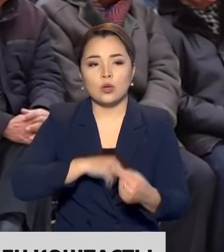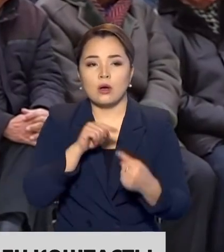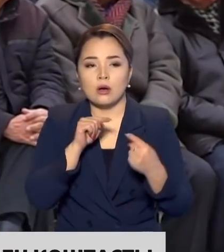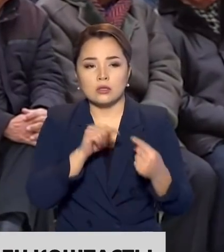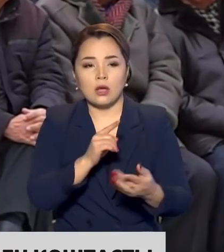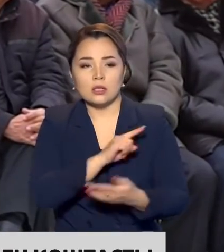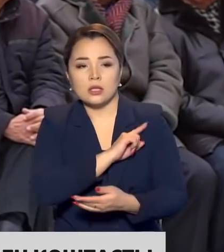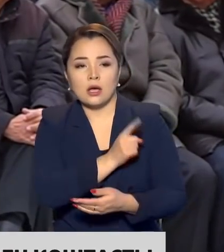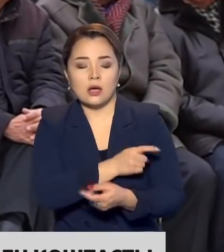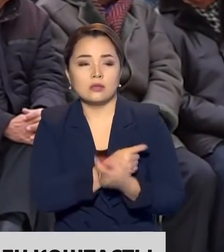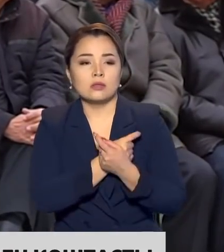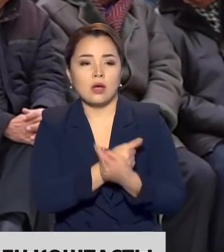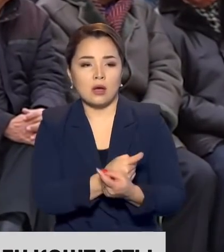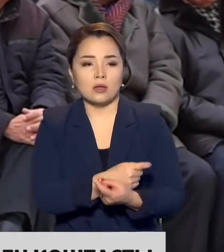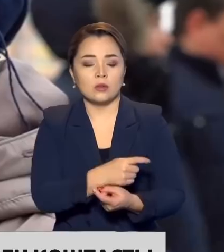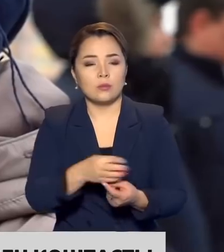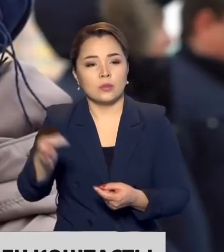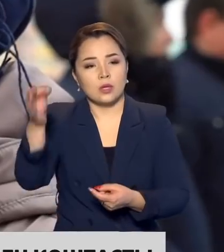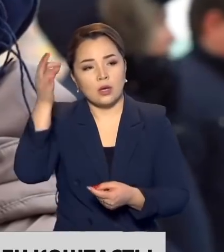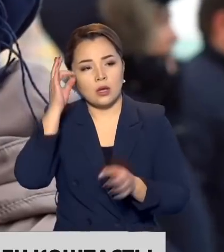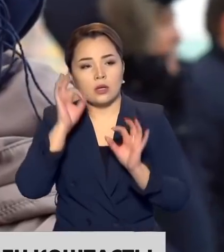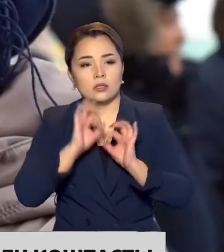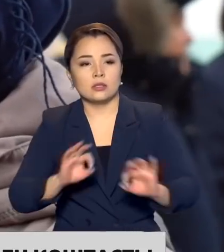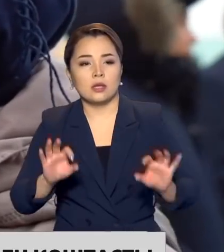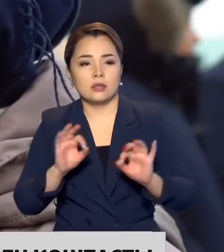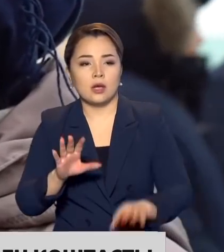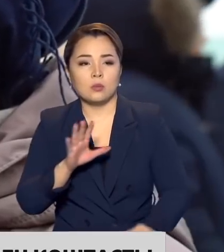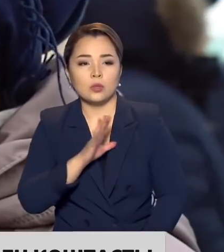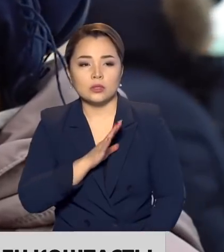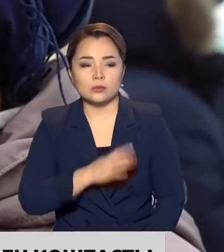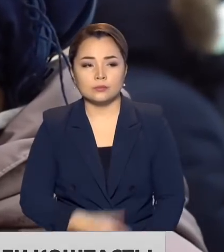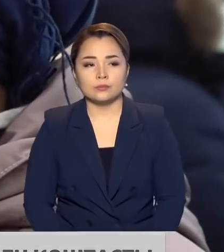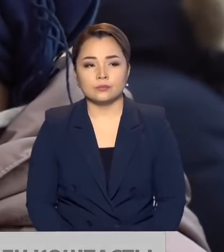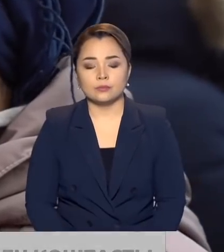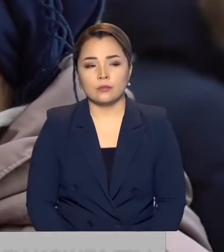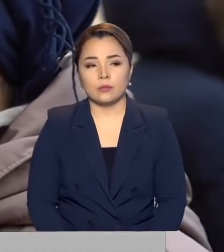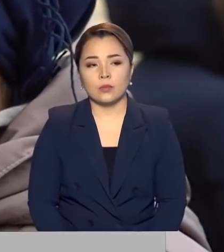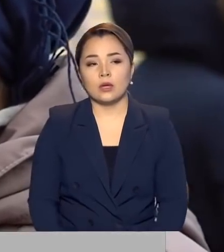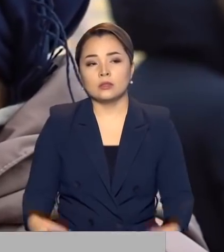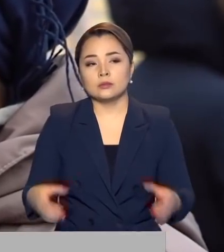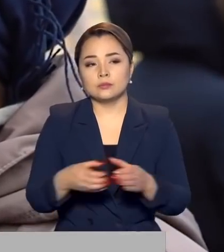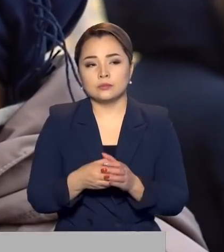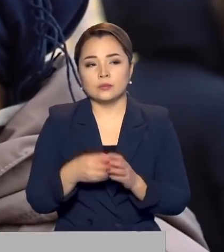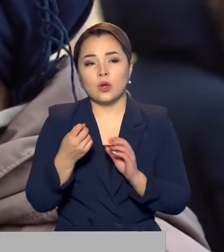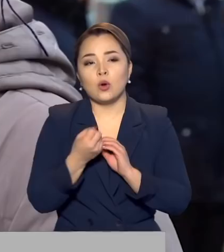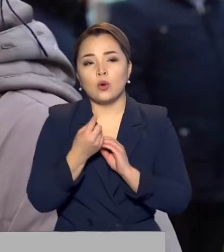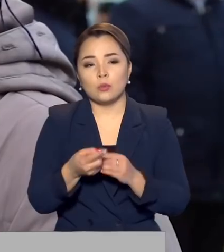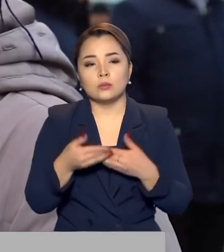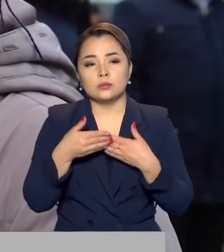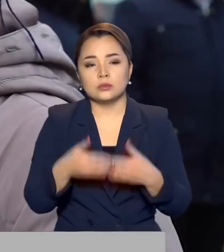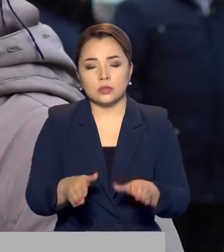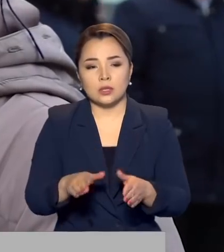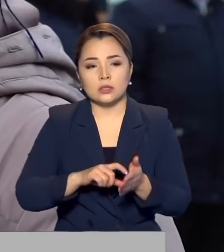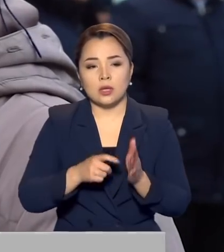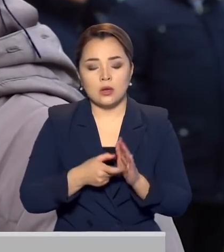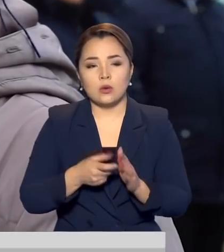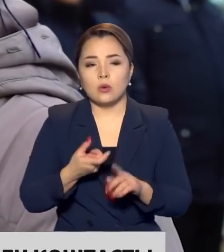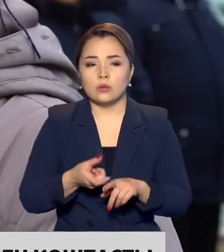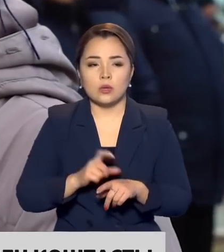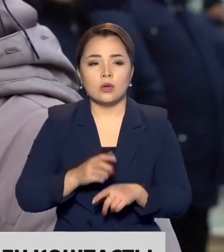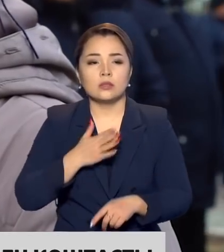тұрған ерлігі, қайсар мінезін еске алды. Сыныпта 26 бала едік. 11-ші сыныпты бітіргенде. Өте